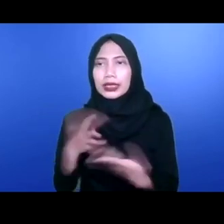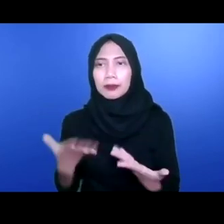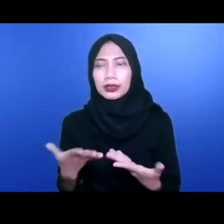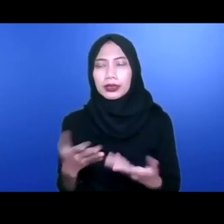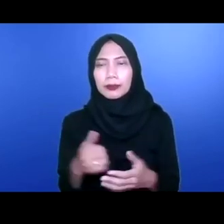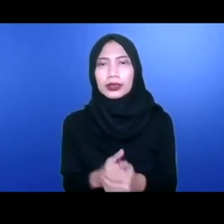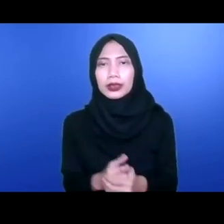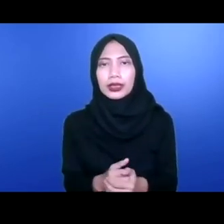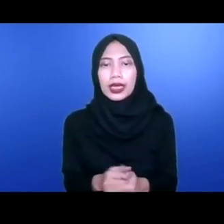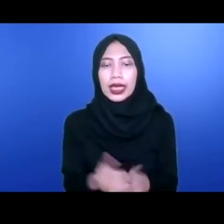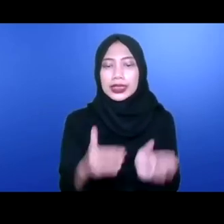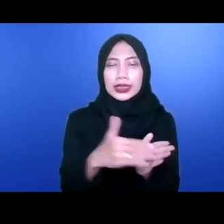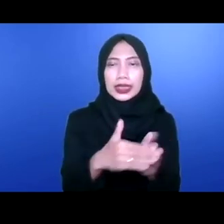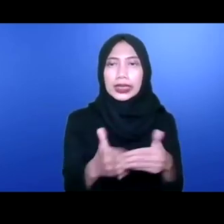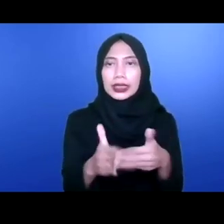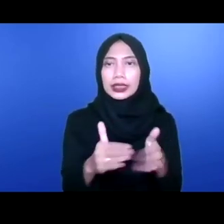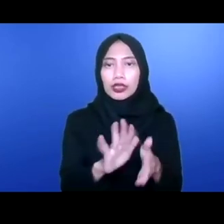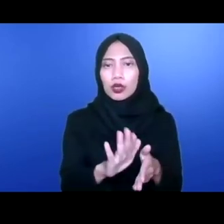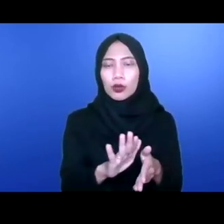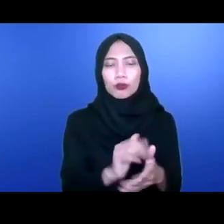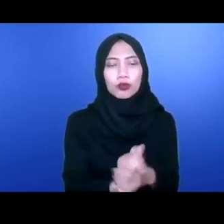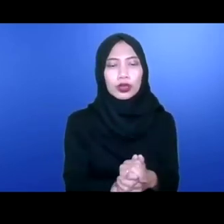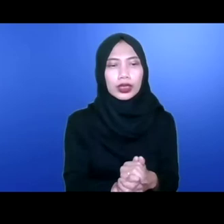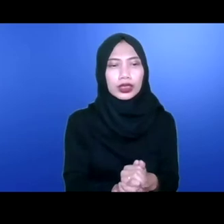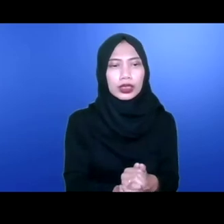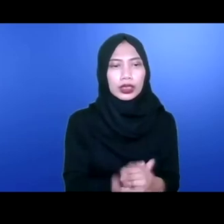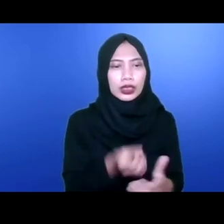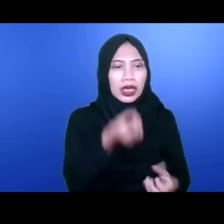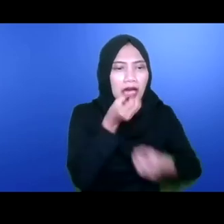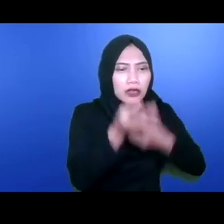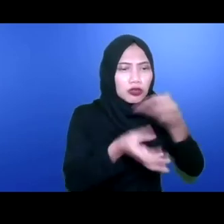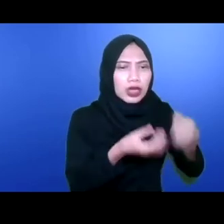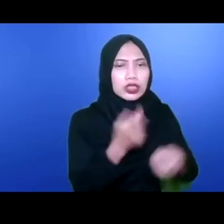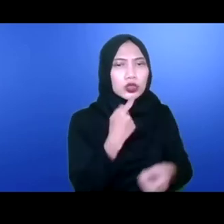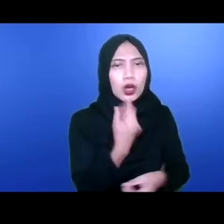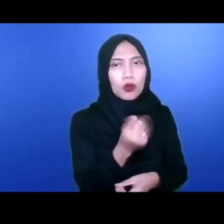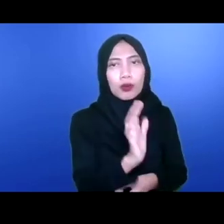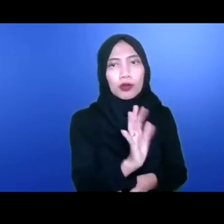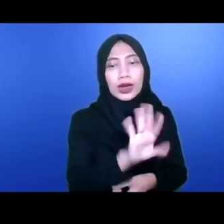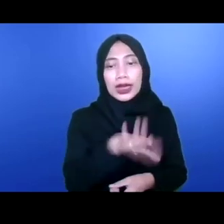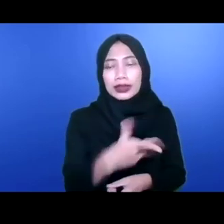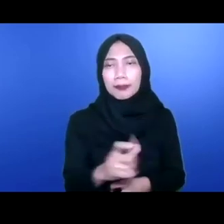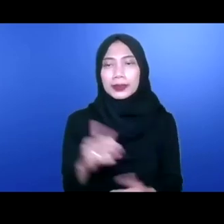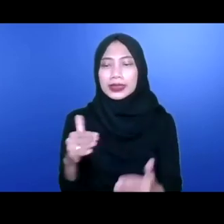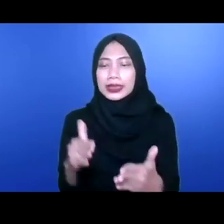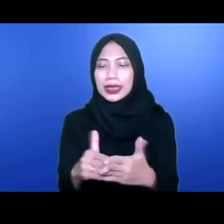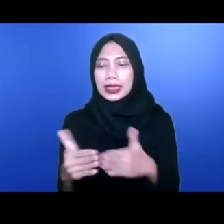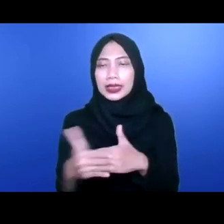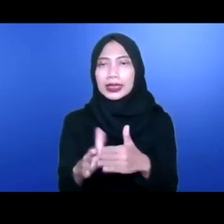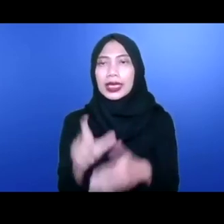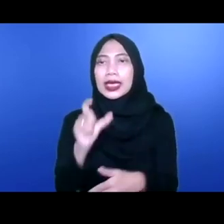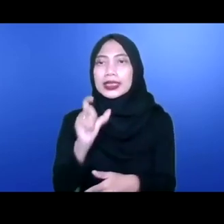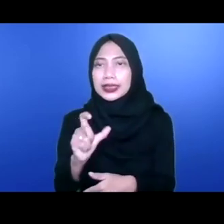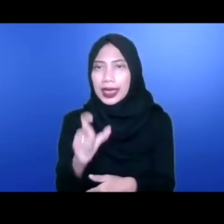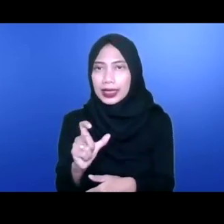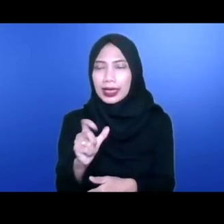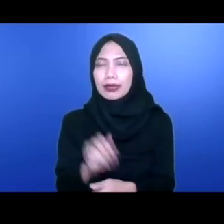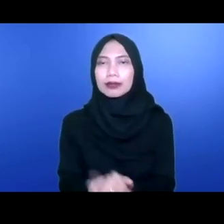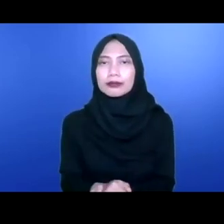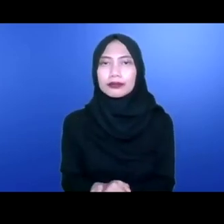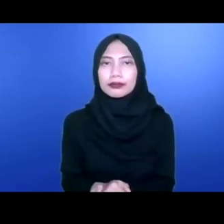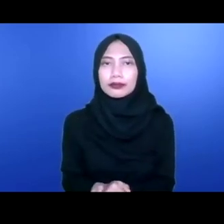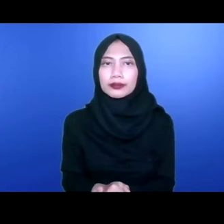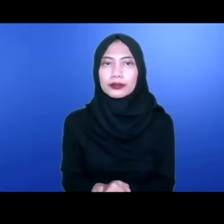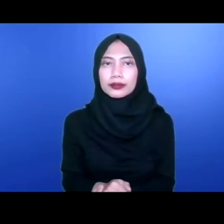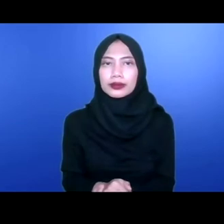keuangan. Strategi campaign, how to, di mana, bagaimana, itu yang paling penting. Yang kedua, infrastrukturnya kita bangun harus interkoneksi. Kenapa?